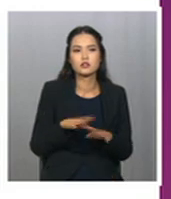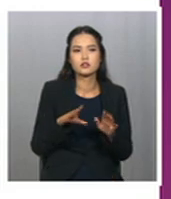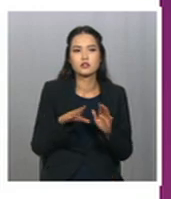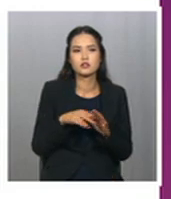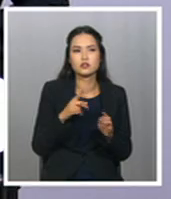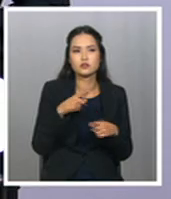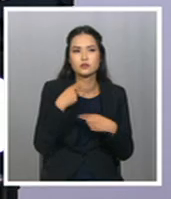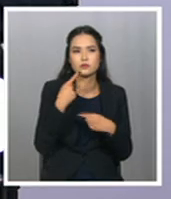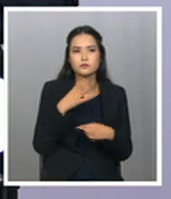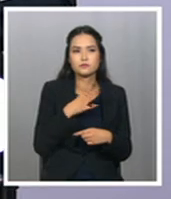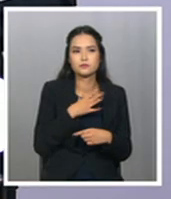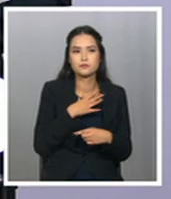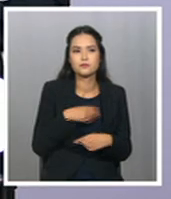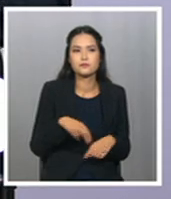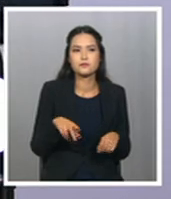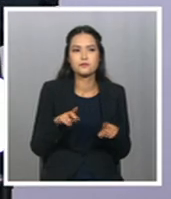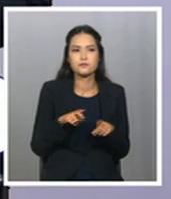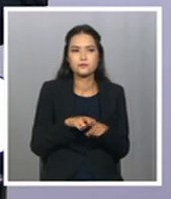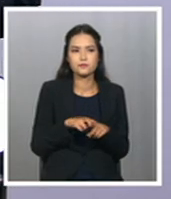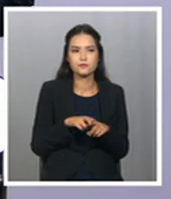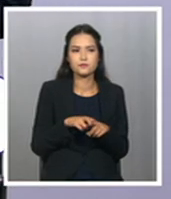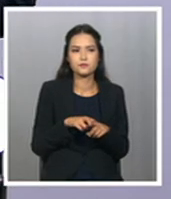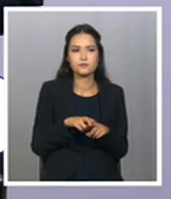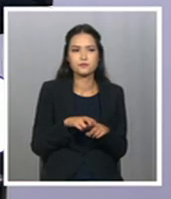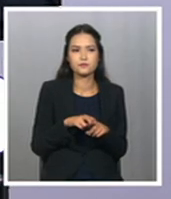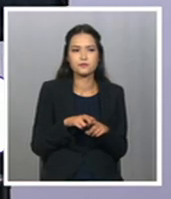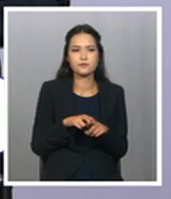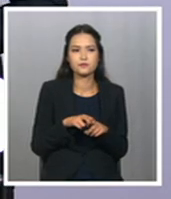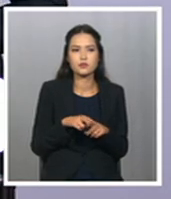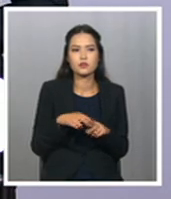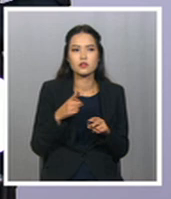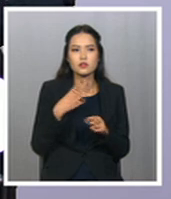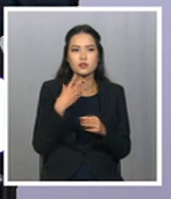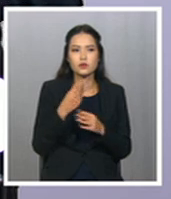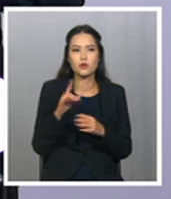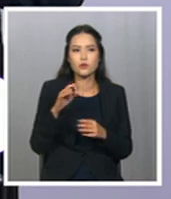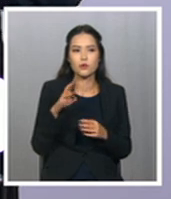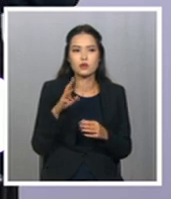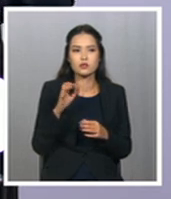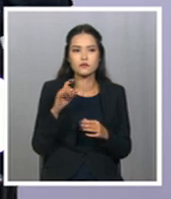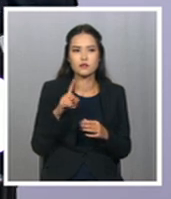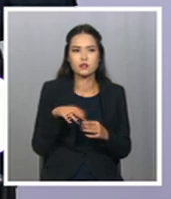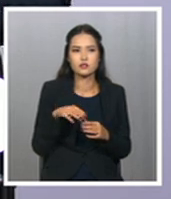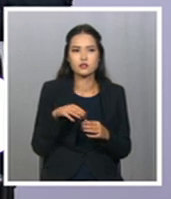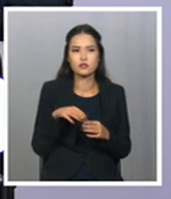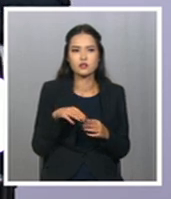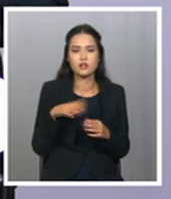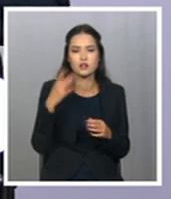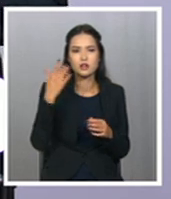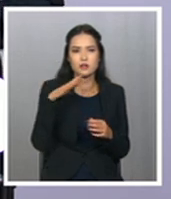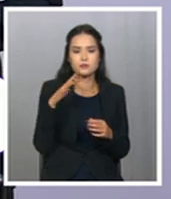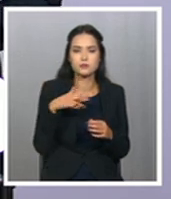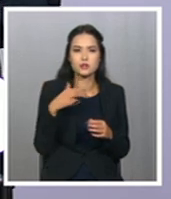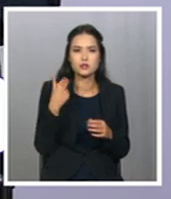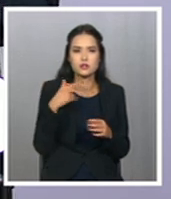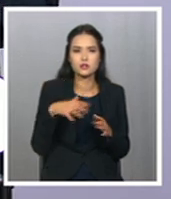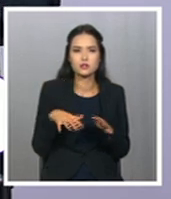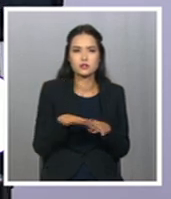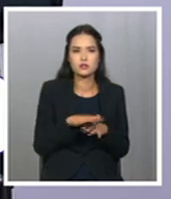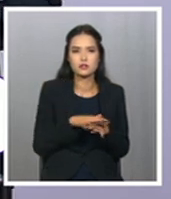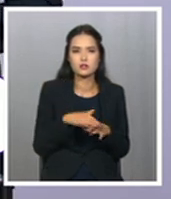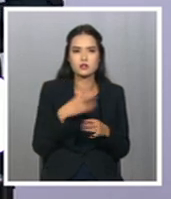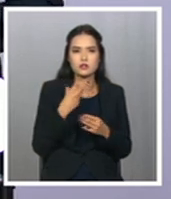сөз сөйледі. Міне осылайша Франклин Делано Рузвельт Америка Құрама Штаттарының президенті